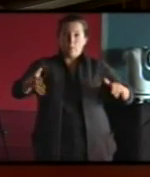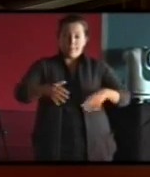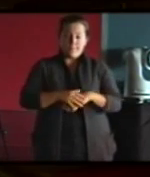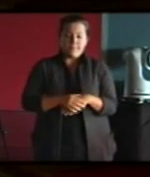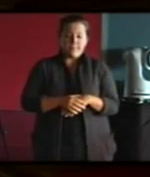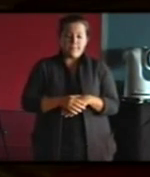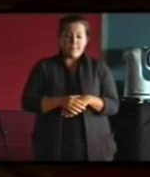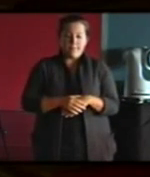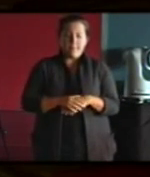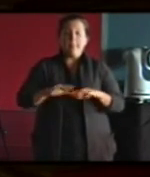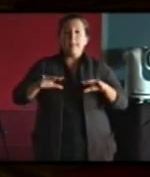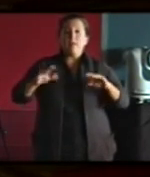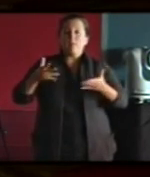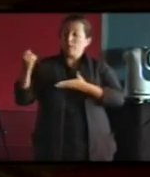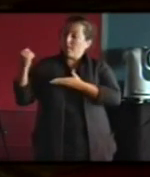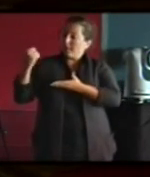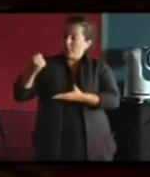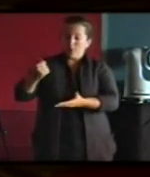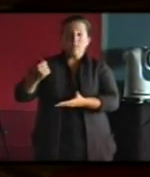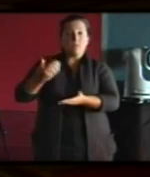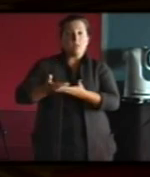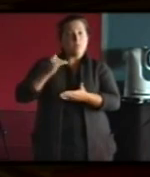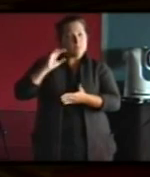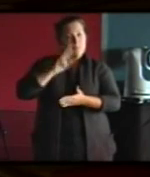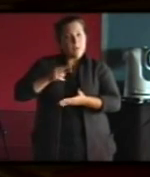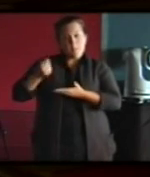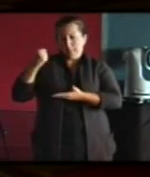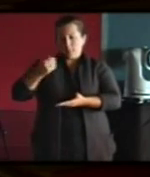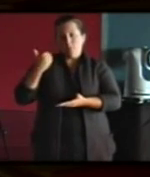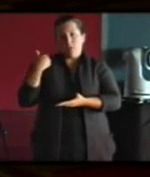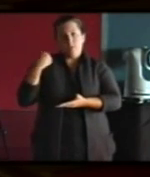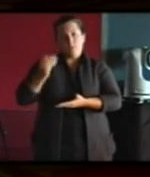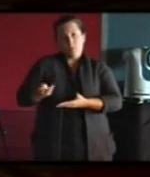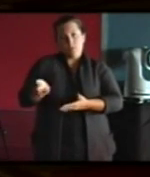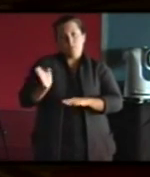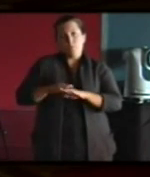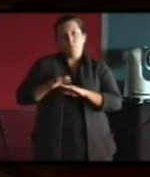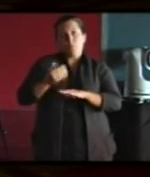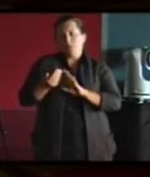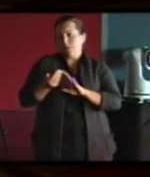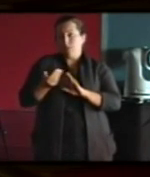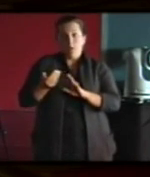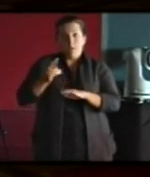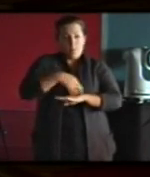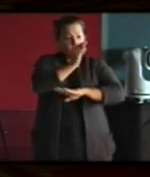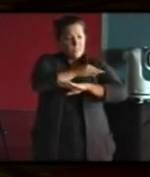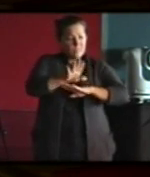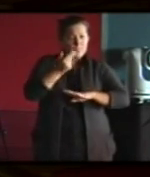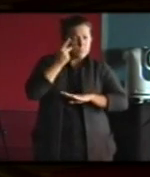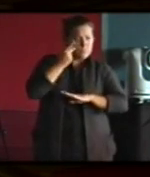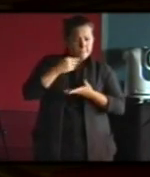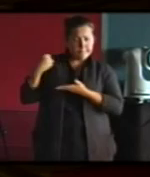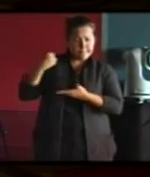comment aborde-t-on ce patrimoine? On peut considérer que c'est du patrimoine récent. Dans certains cas, il a été signé par de bons